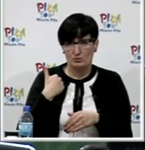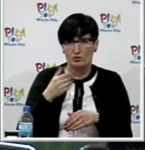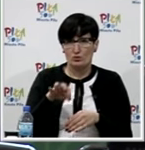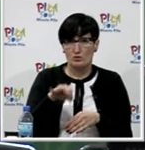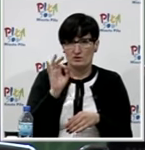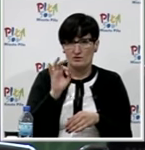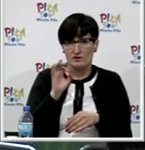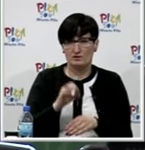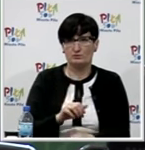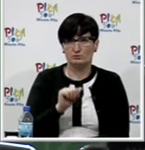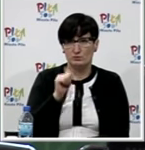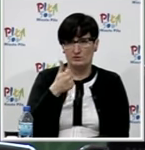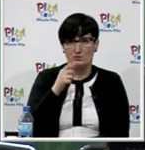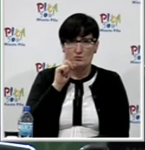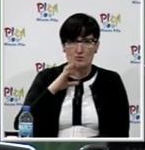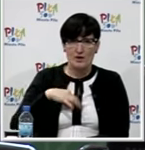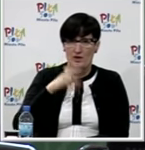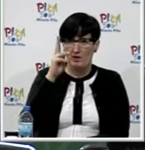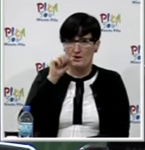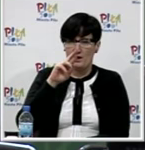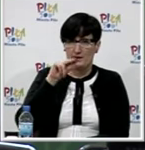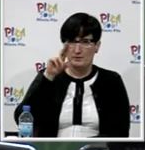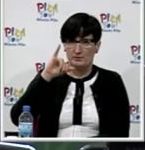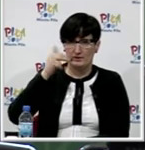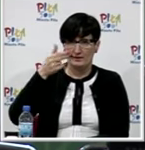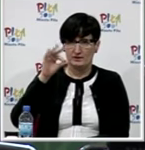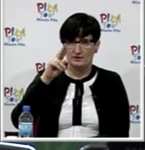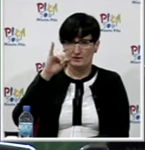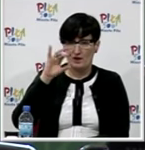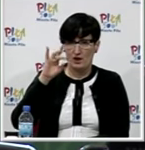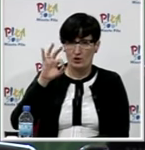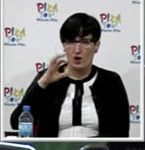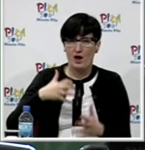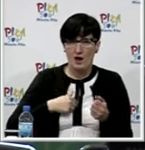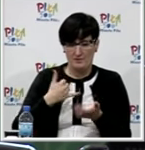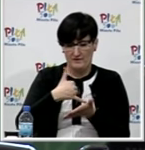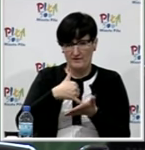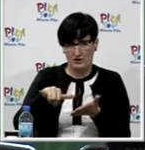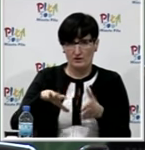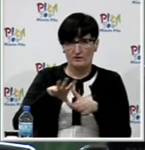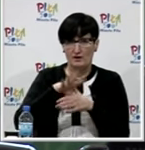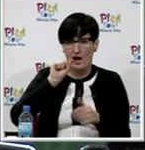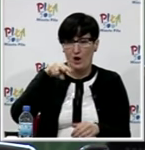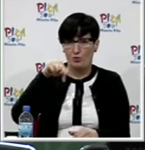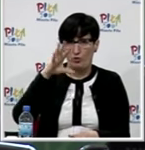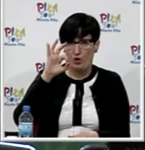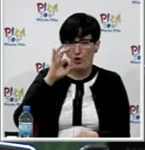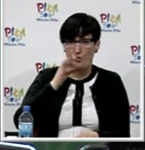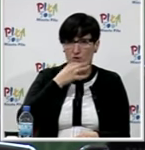o to, aby żeby wykreślić zapis działka 145 w autopoprawce.